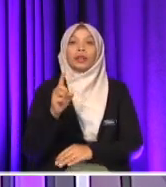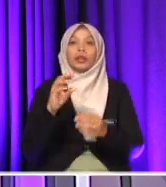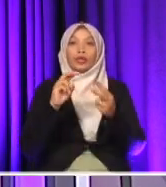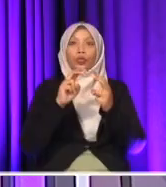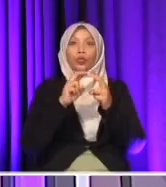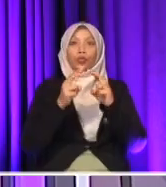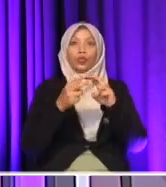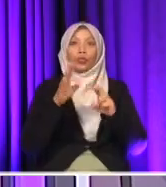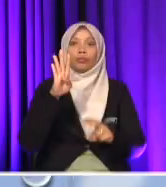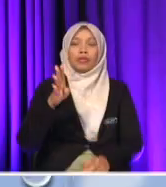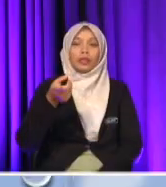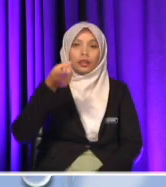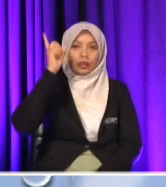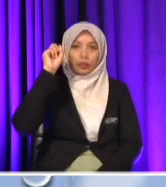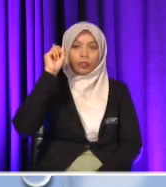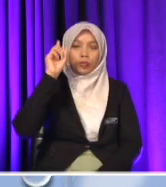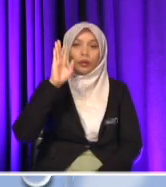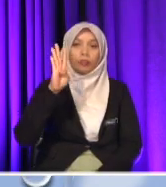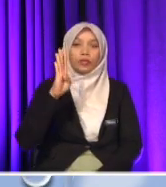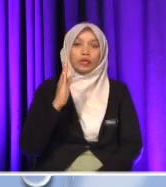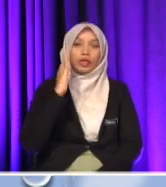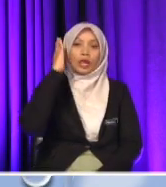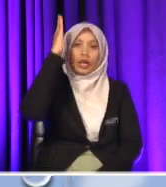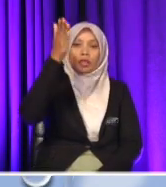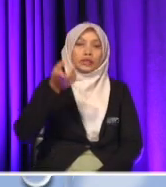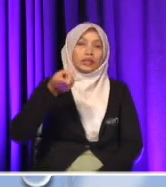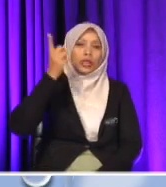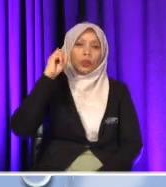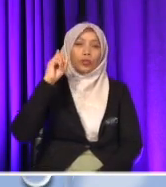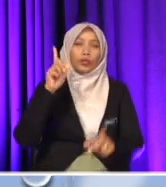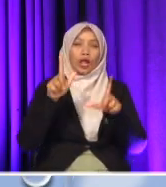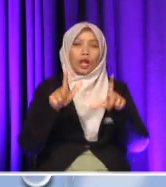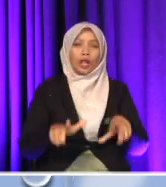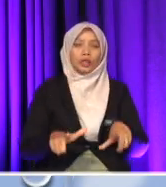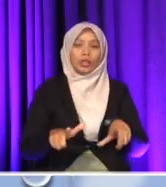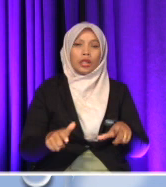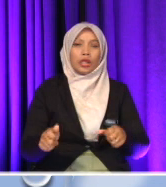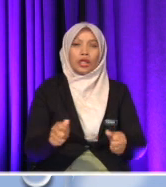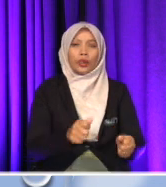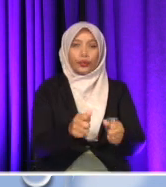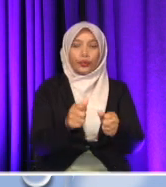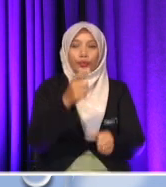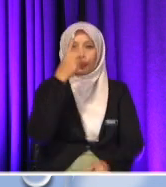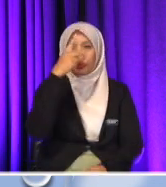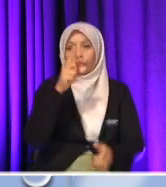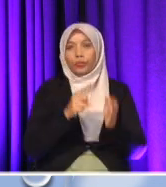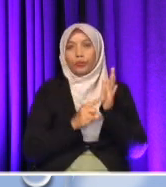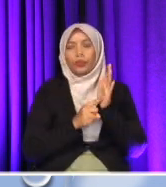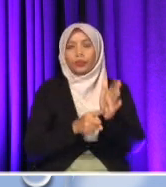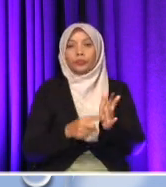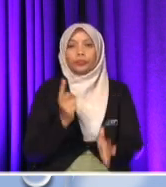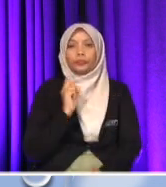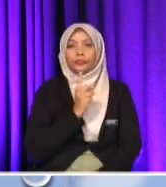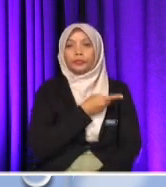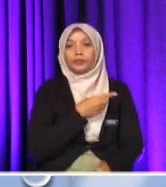dahulu. So, V yang akan mendahului. Bila V mendahului, kita sentiasa letakkan arus ni sebagai mendatang untuk rujukan kita. Supaya mudah kan?